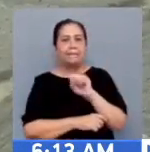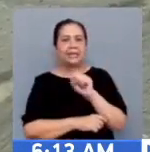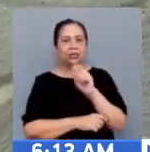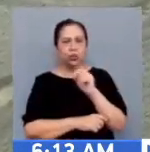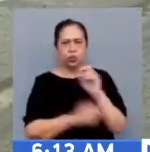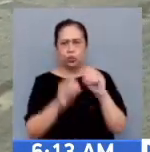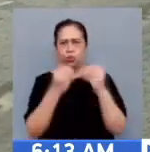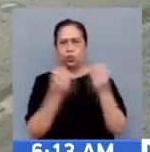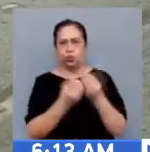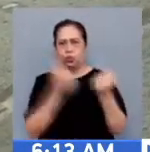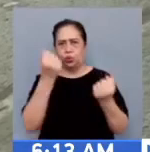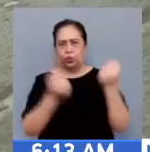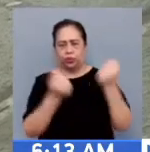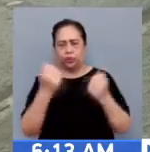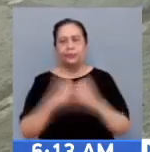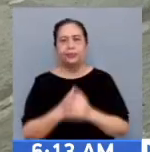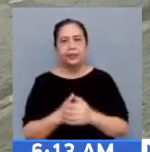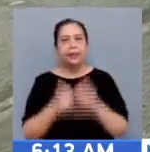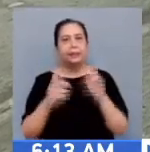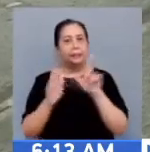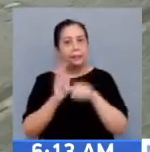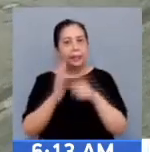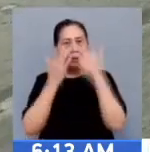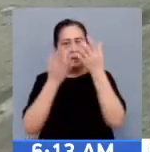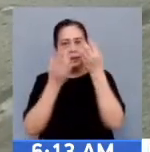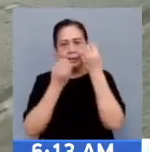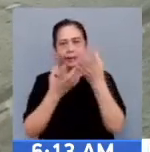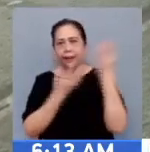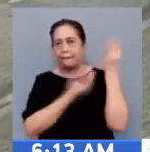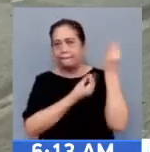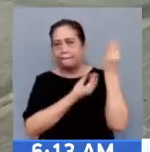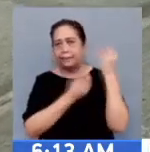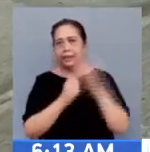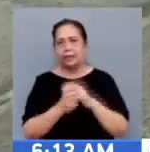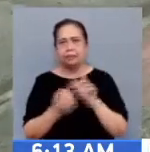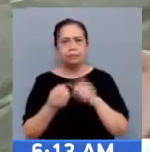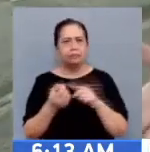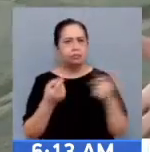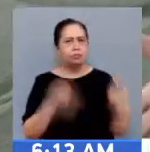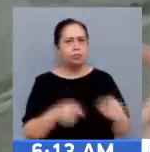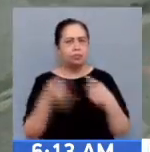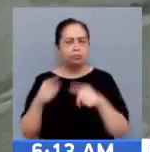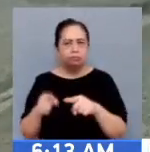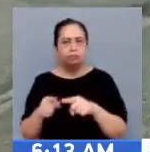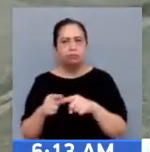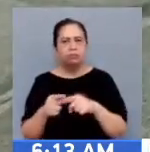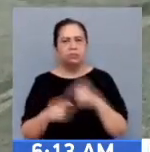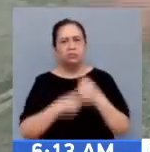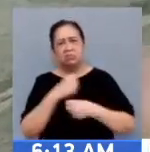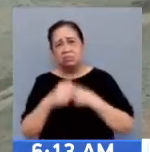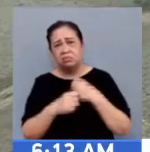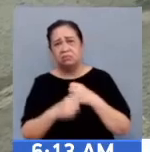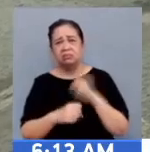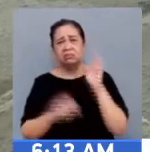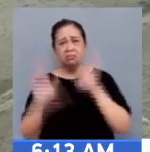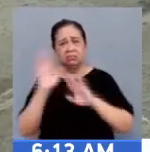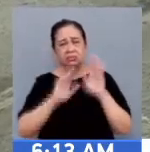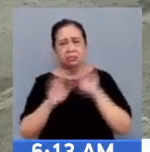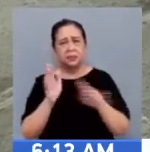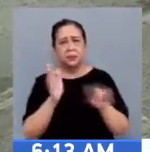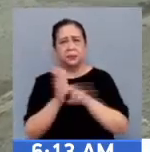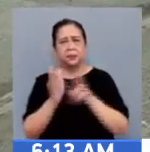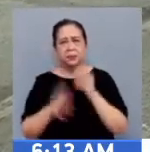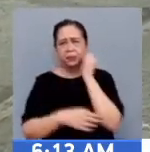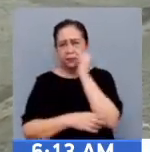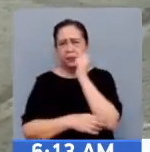susubukan pa rin natin magbigay sa inyo ng update tungkol pa rin po sa nangyayaring mga paghihirap, no, ng ating mga commuter na alam naman natin araw-araw po